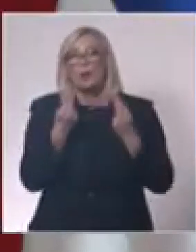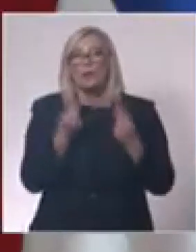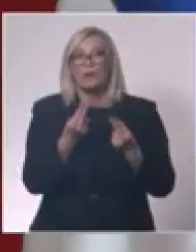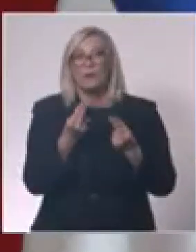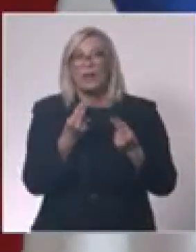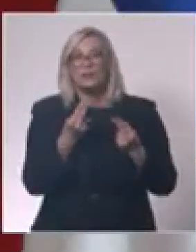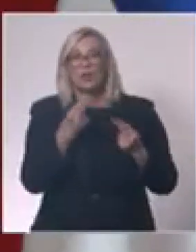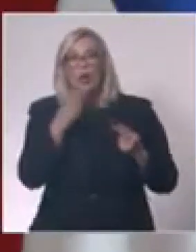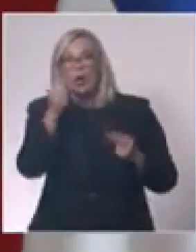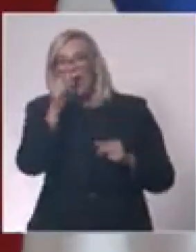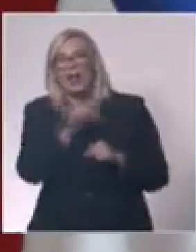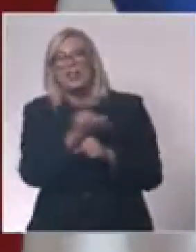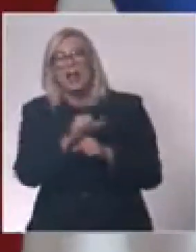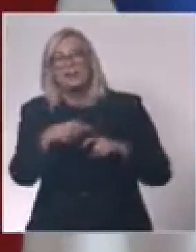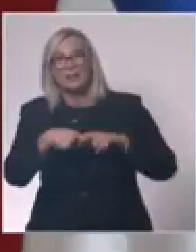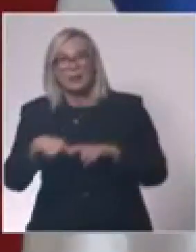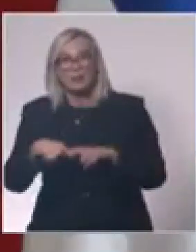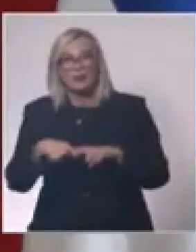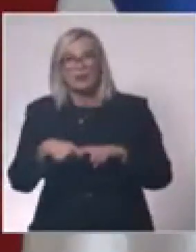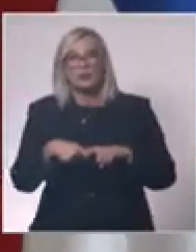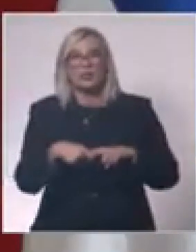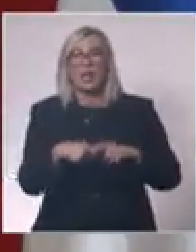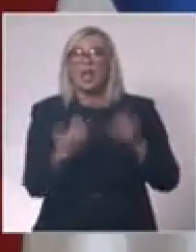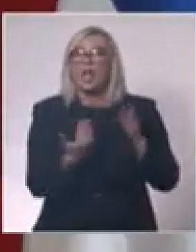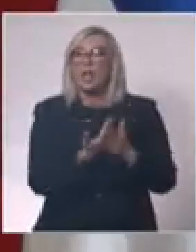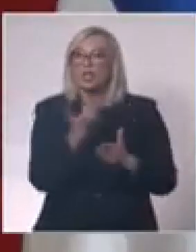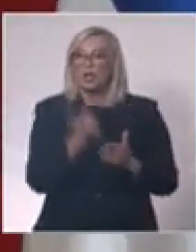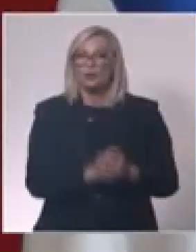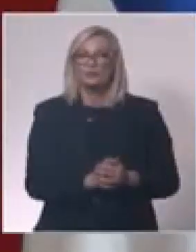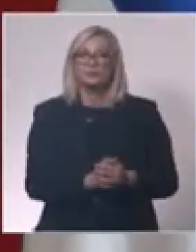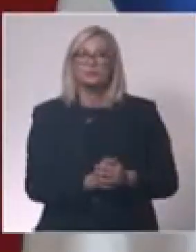Србија да ја изградба на интерконекторот и